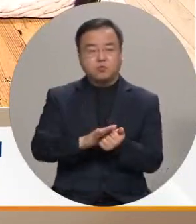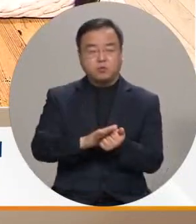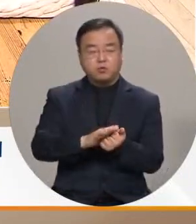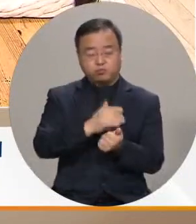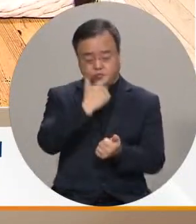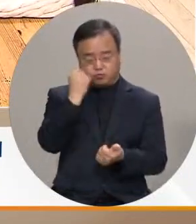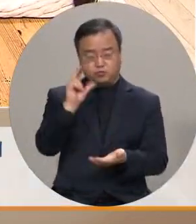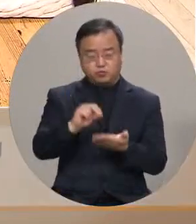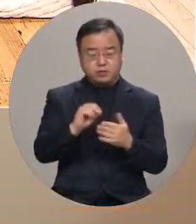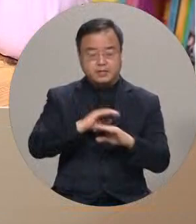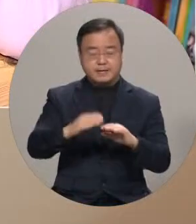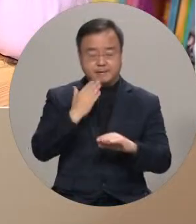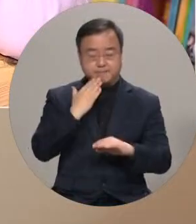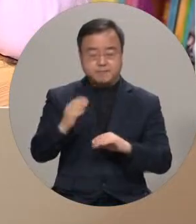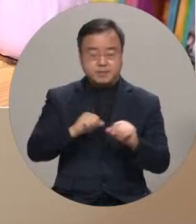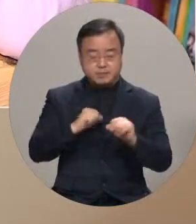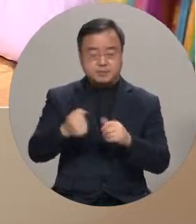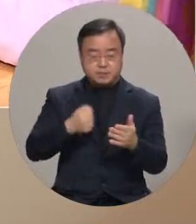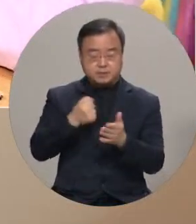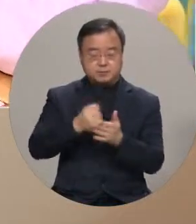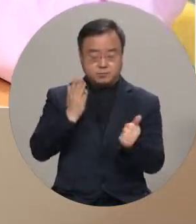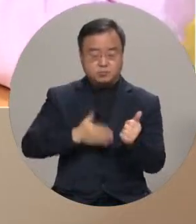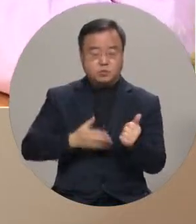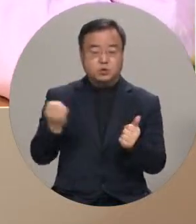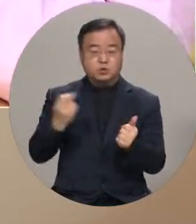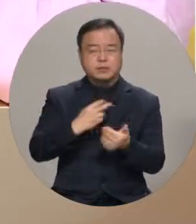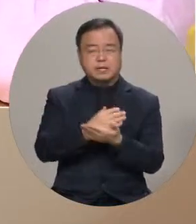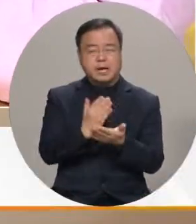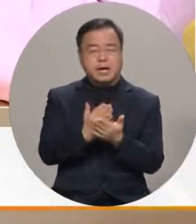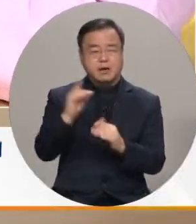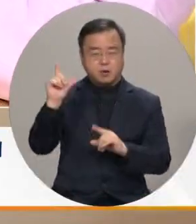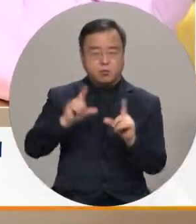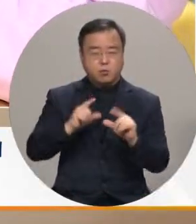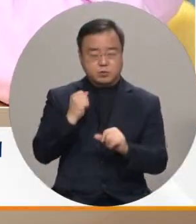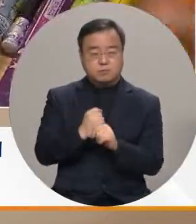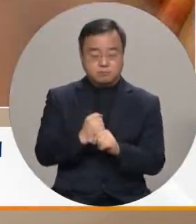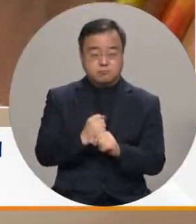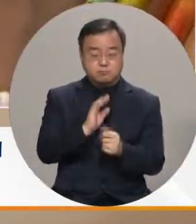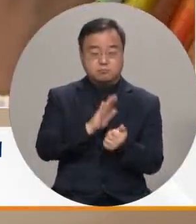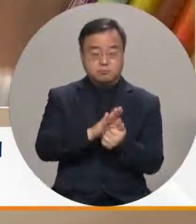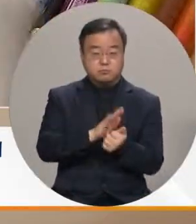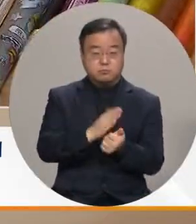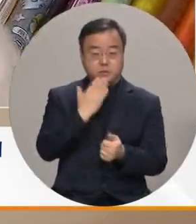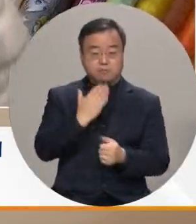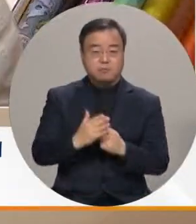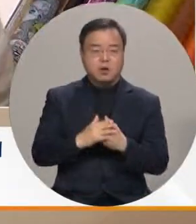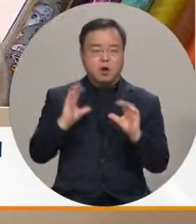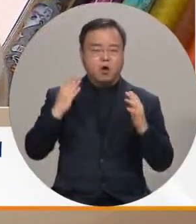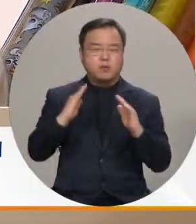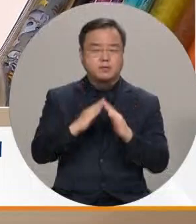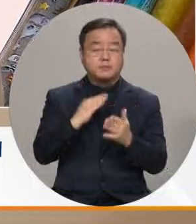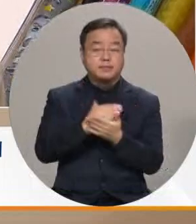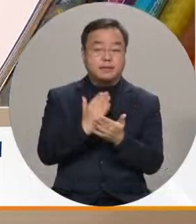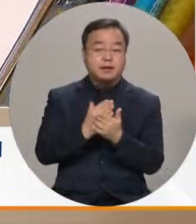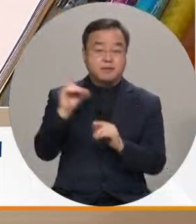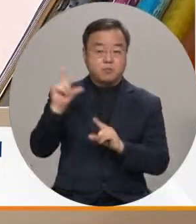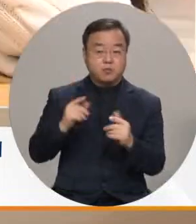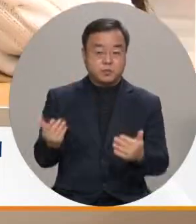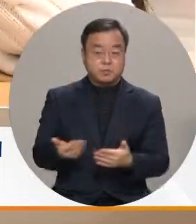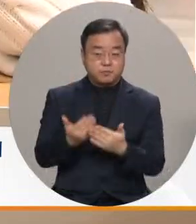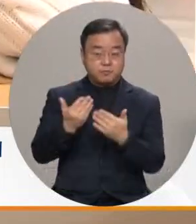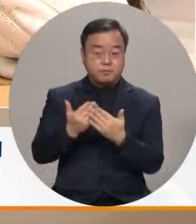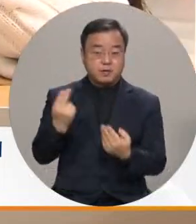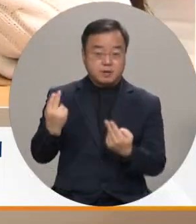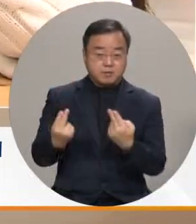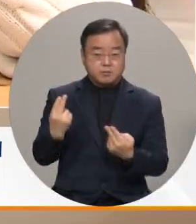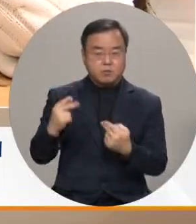바랍니다 또 하나는 돌봄 기간에 다양성에 기여할 수 있는 면이 있습니다 어린이집이 다양한 유형으로 발전한데 비해서 초등